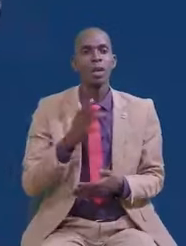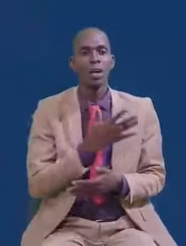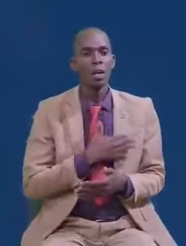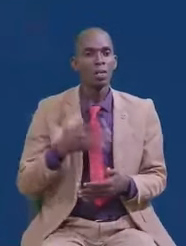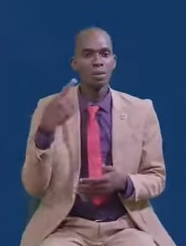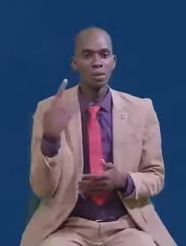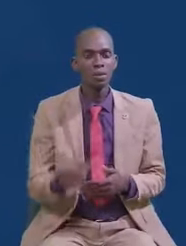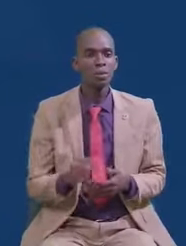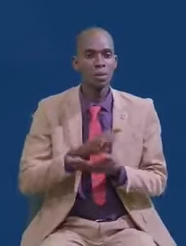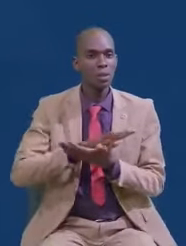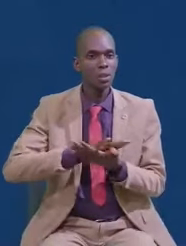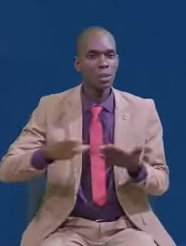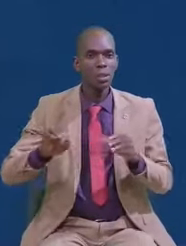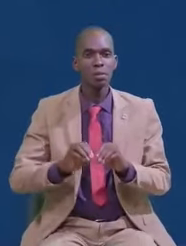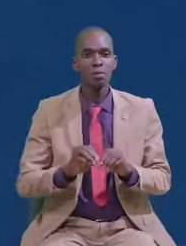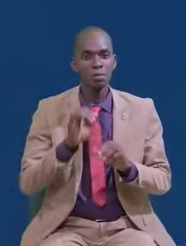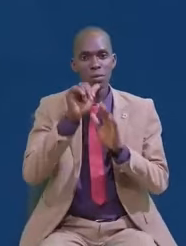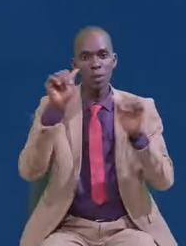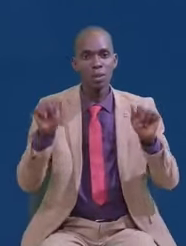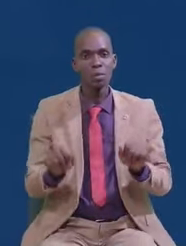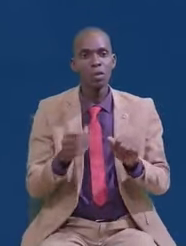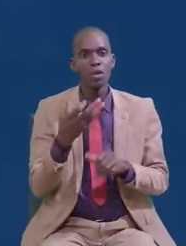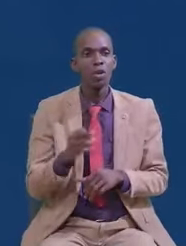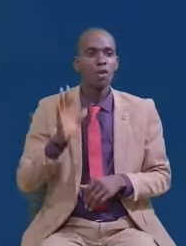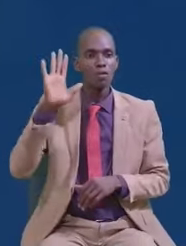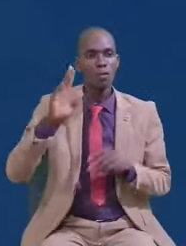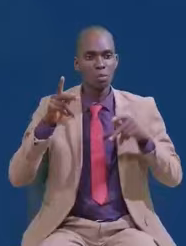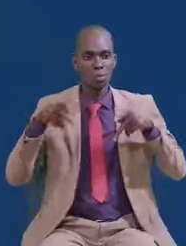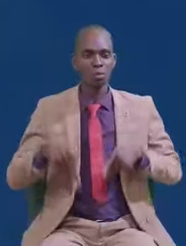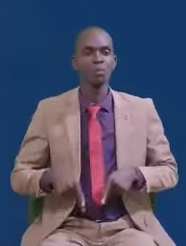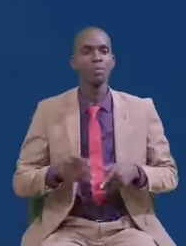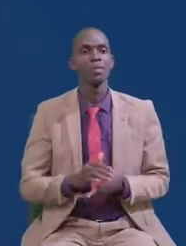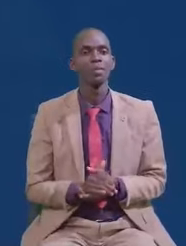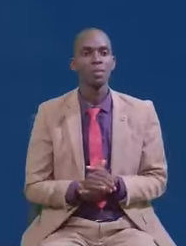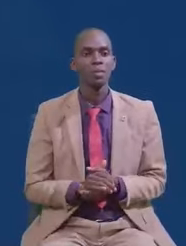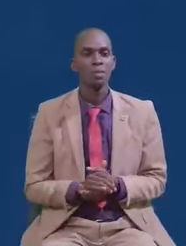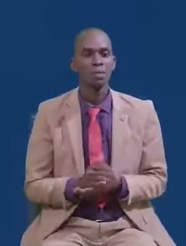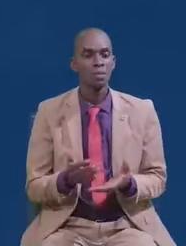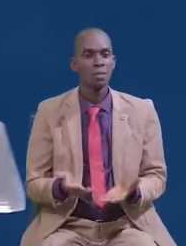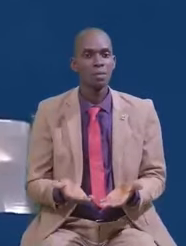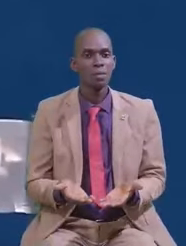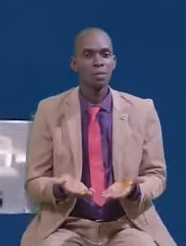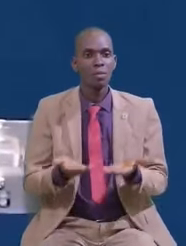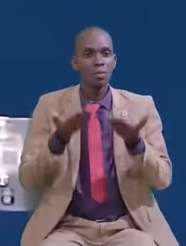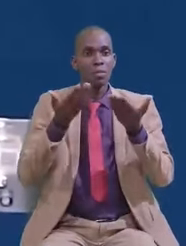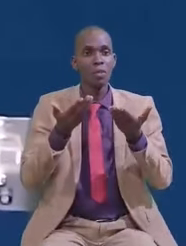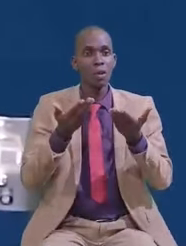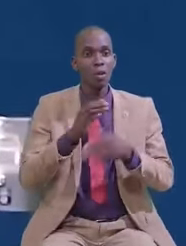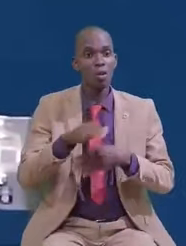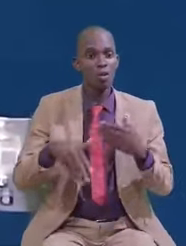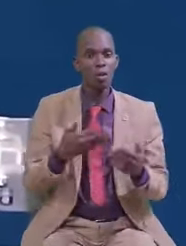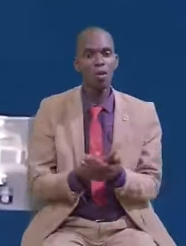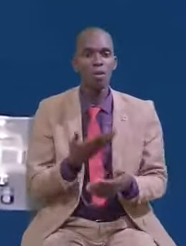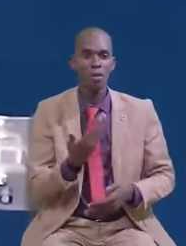et l'empreinte de sa personne et soutenant toute chose